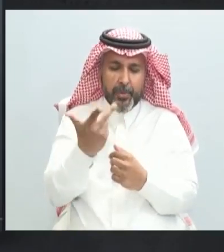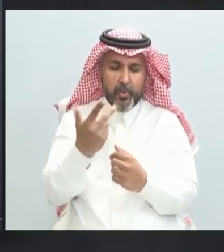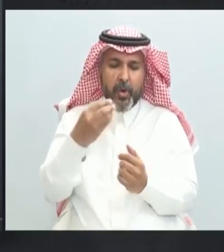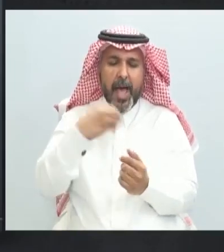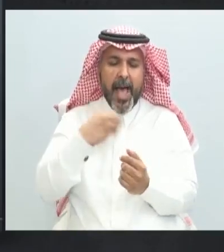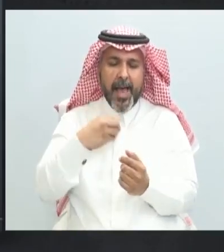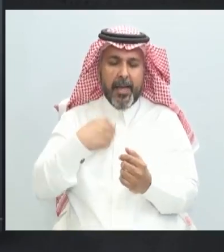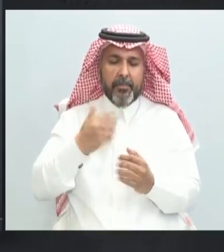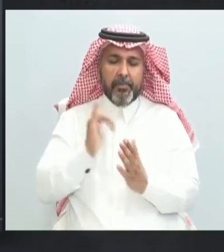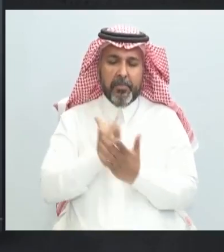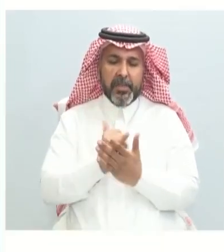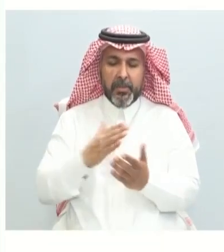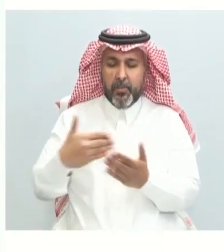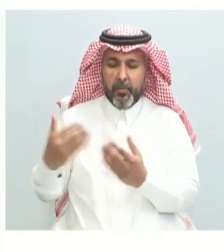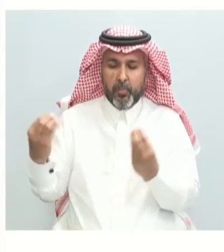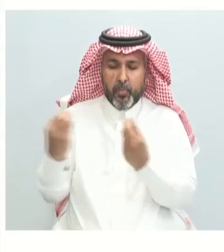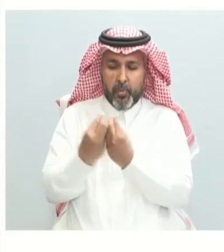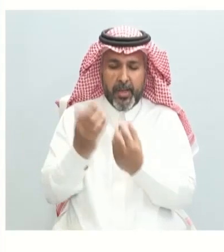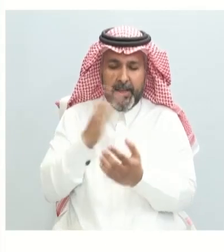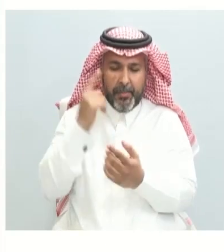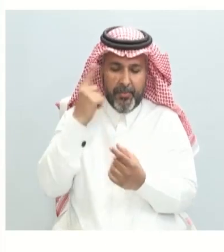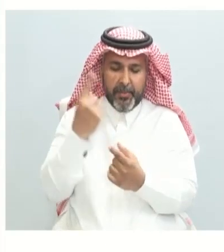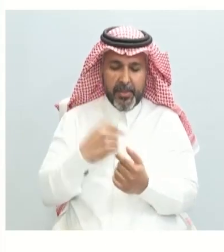على الله ثم على نفسك اثنين